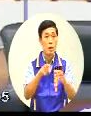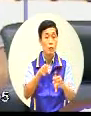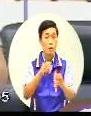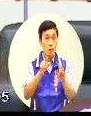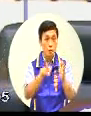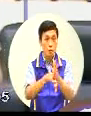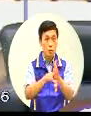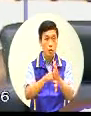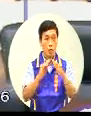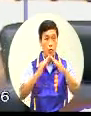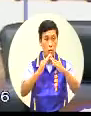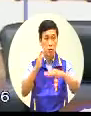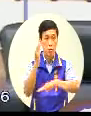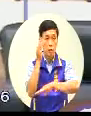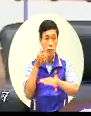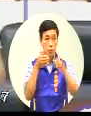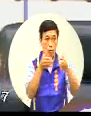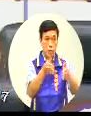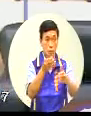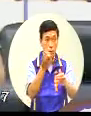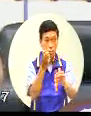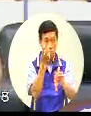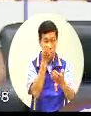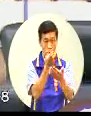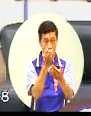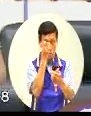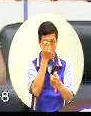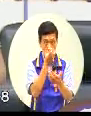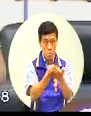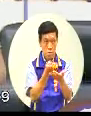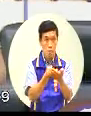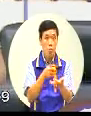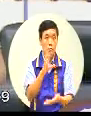有做任何的把关呢、啊？这个 如果